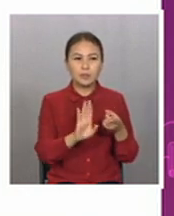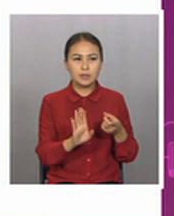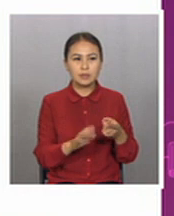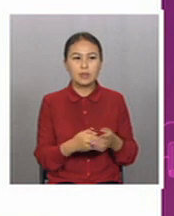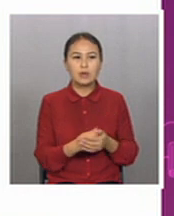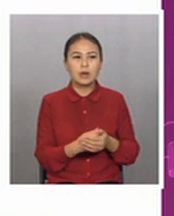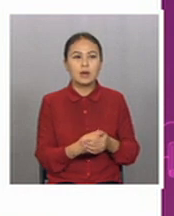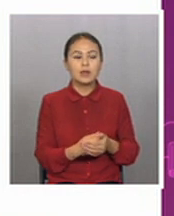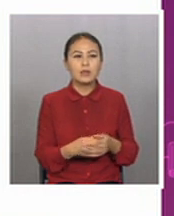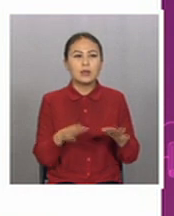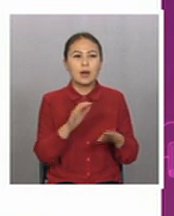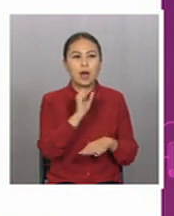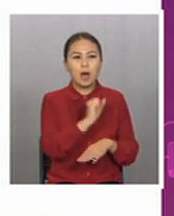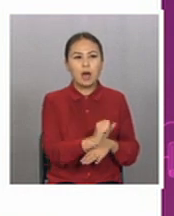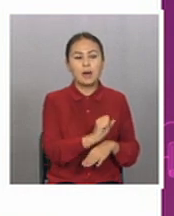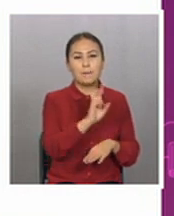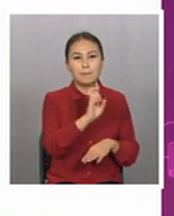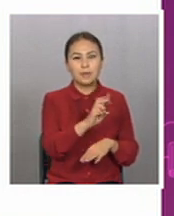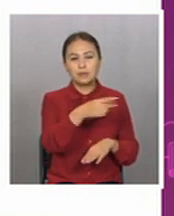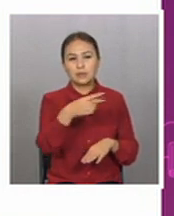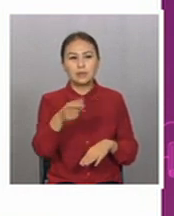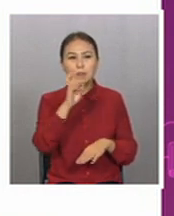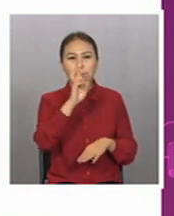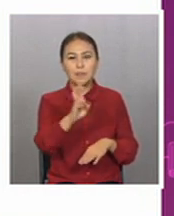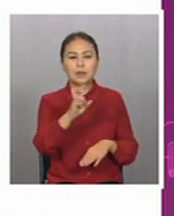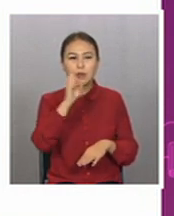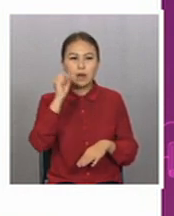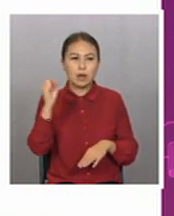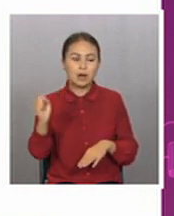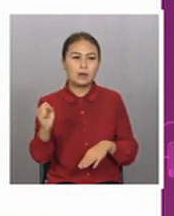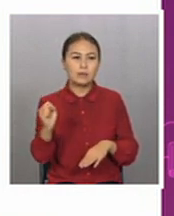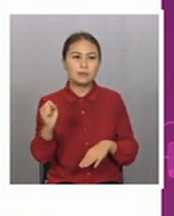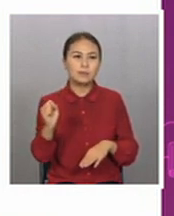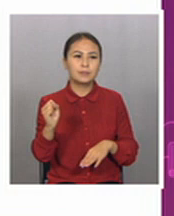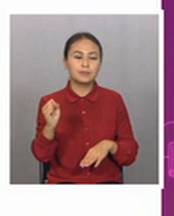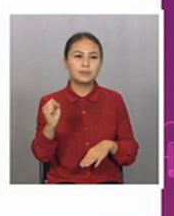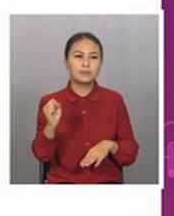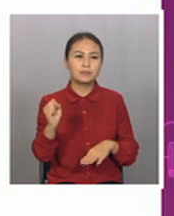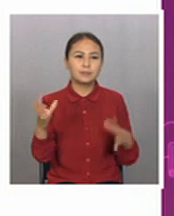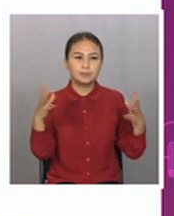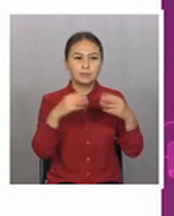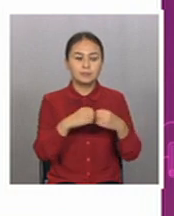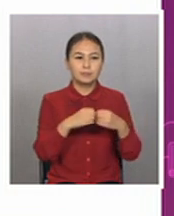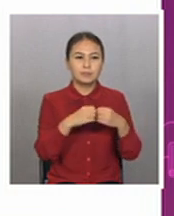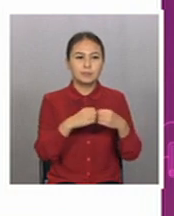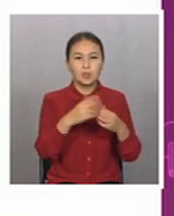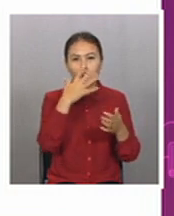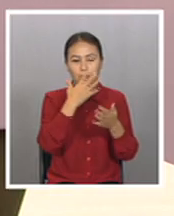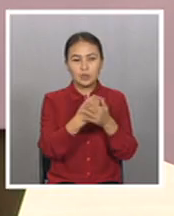емес. А және В жиынының қиылысуы мен В және А жиынының қиылысуы